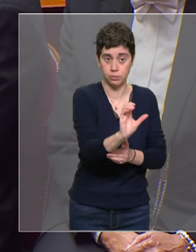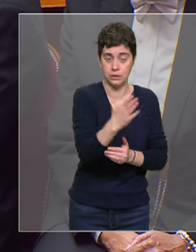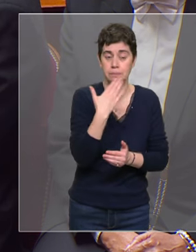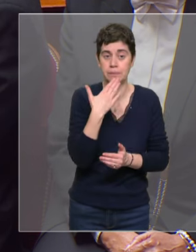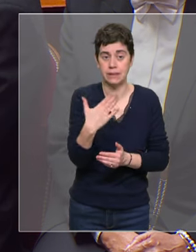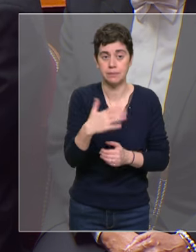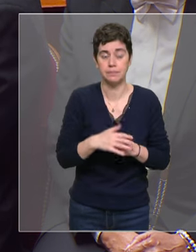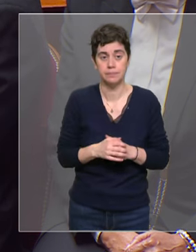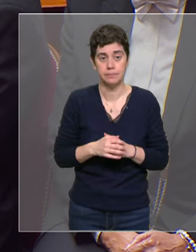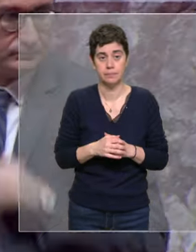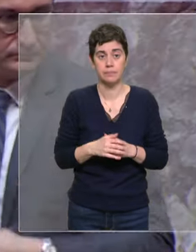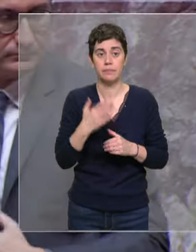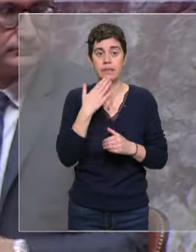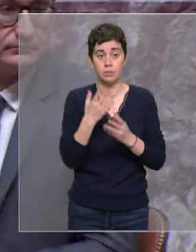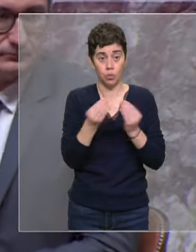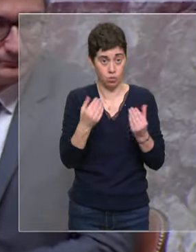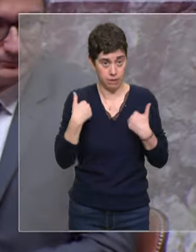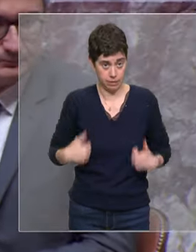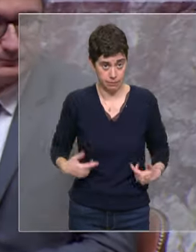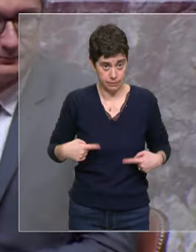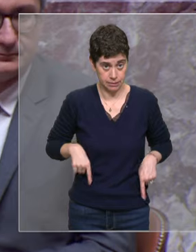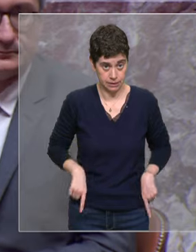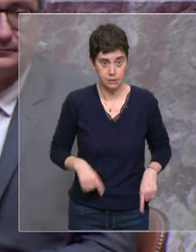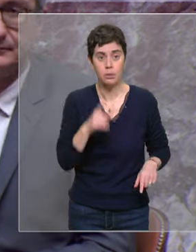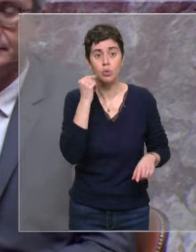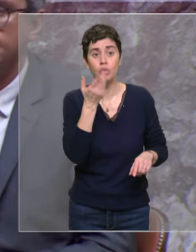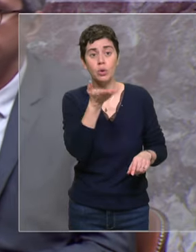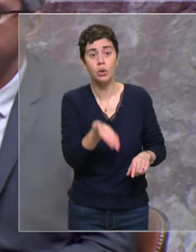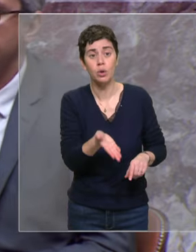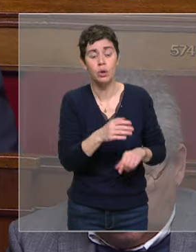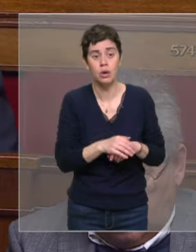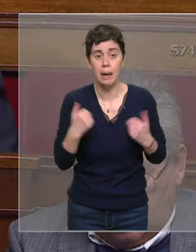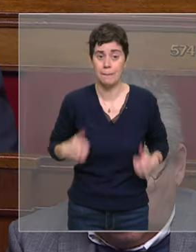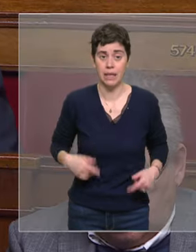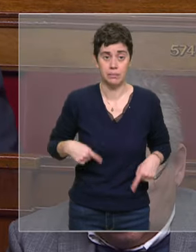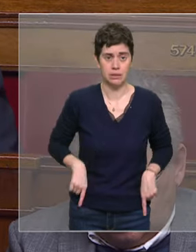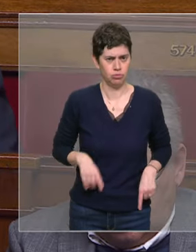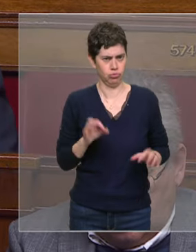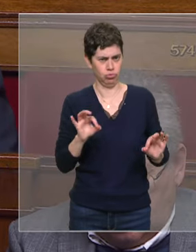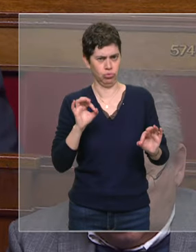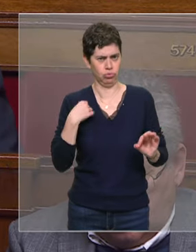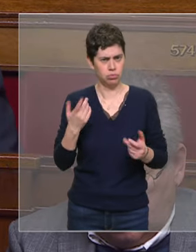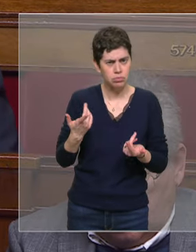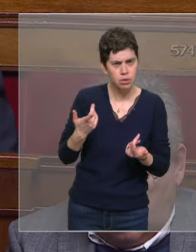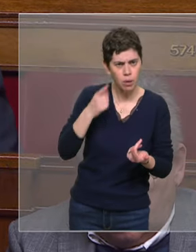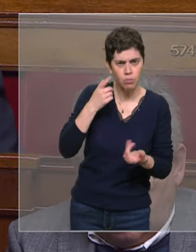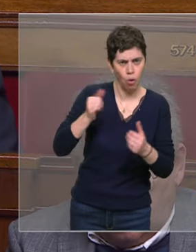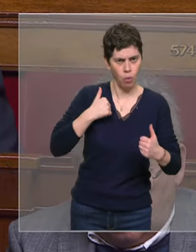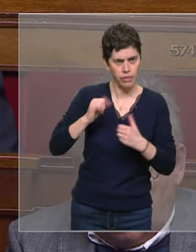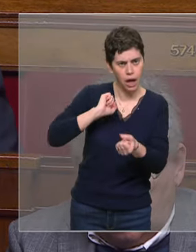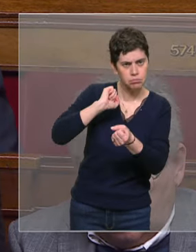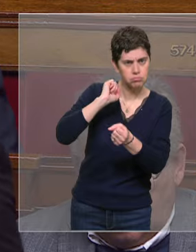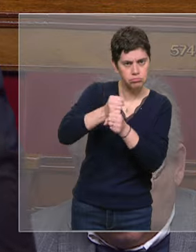remercie. Merci beaucoup, Madame la Ministre. Monsieur Bilongo. Madame la Ministre, vous n'avez pas répondu sur les sanctions pour le Rwanda.